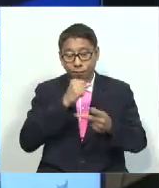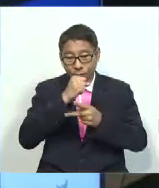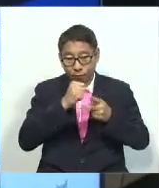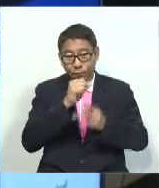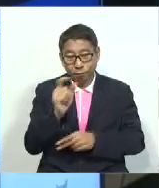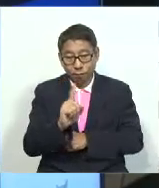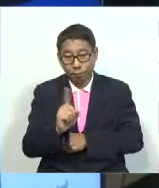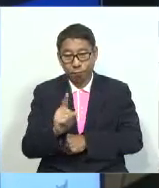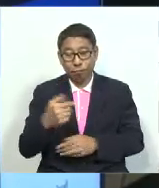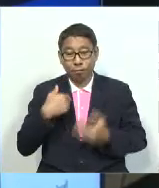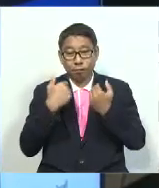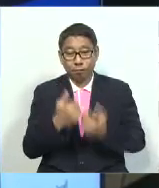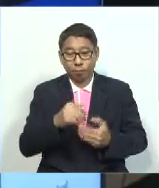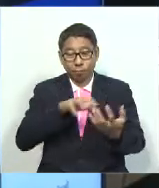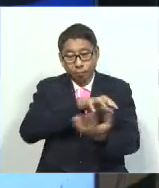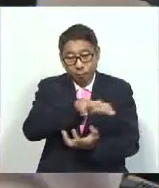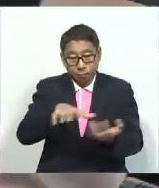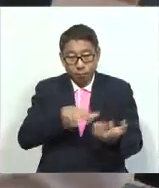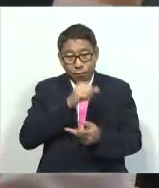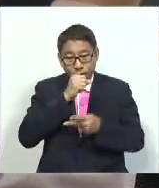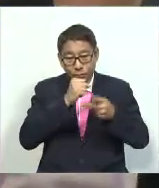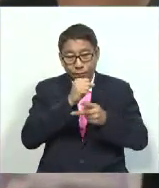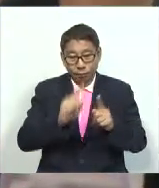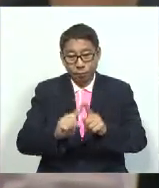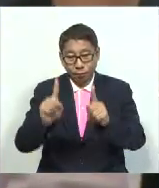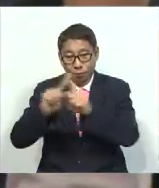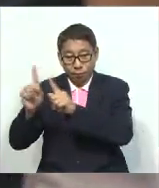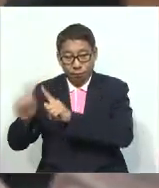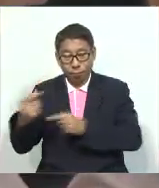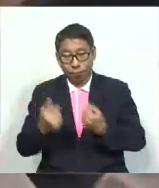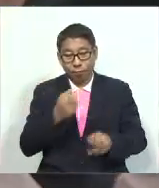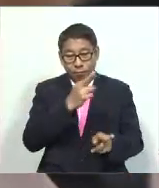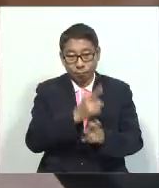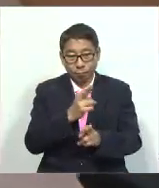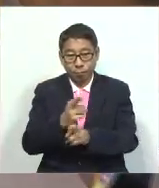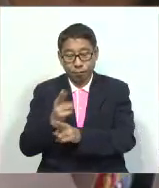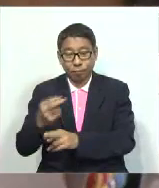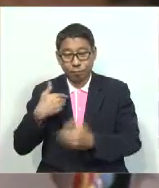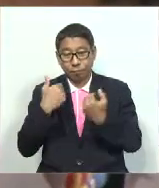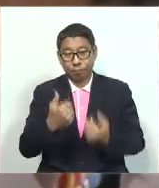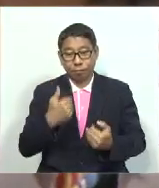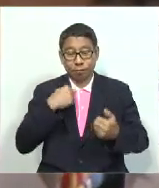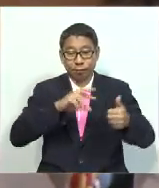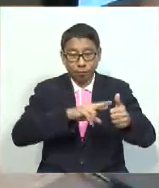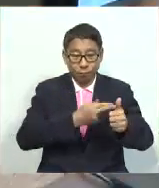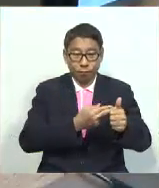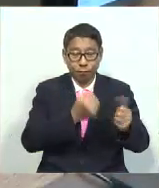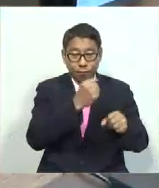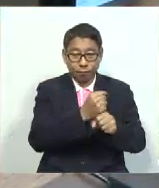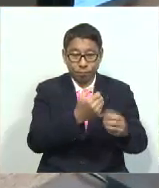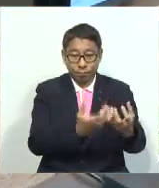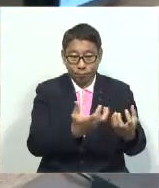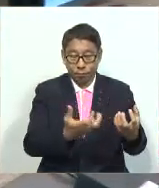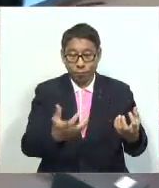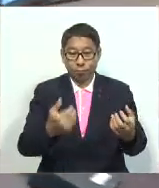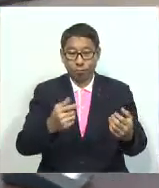ชาด้านใดบ้างเนื่องจากส่วนผสมในกัญชาจะแตกต่างกันตามการรักษาเพื่อนำไปสู่ต้นทางเรื่องของการผลิตให้ส